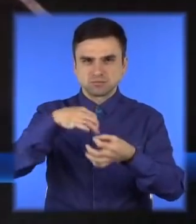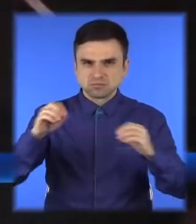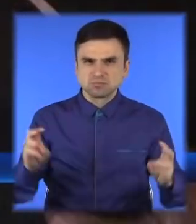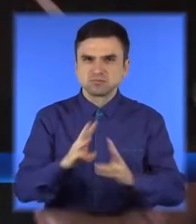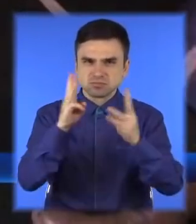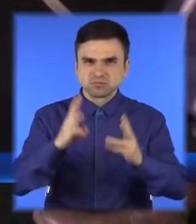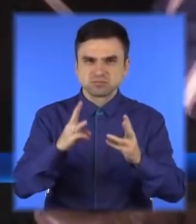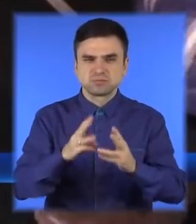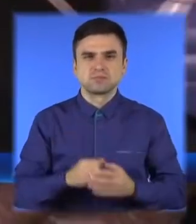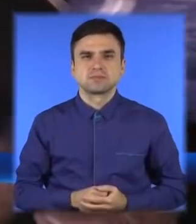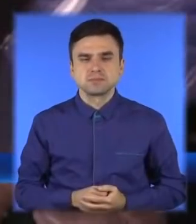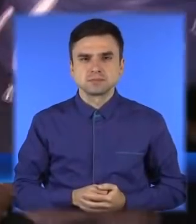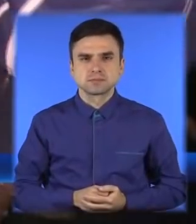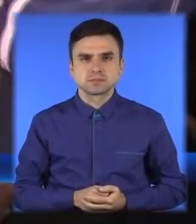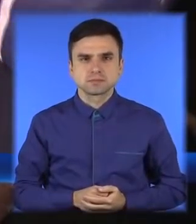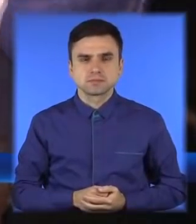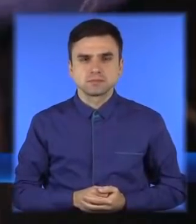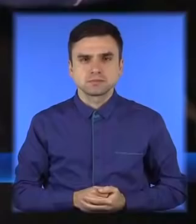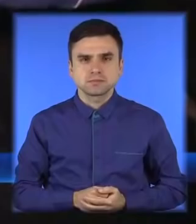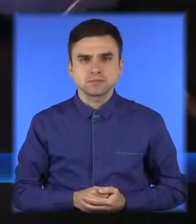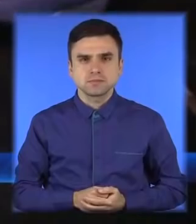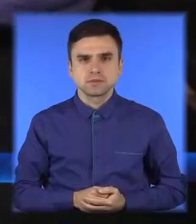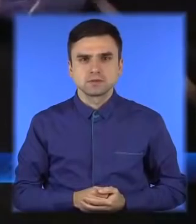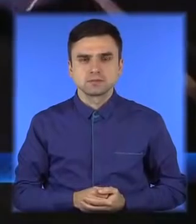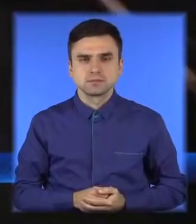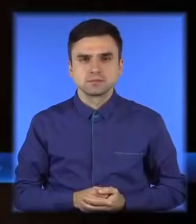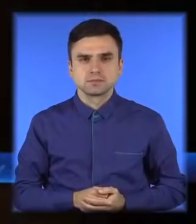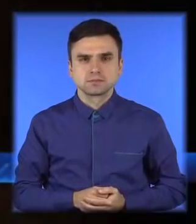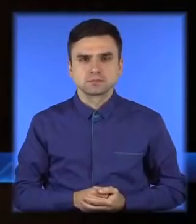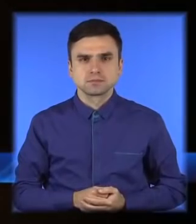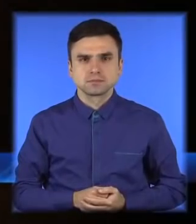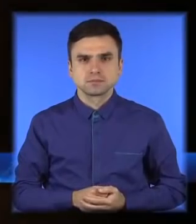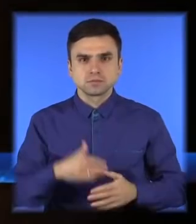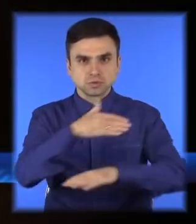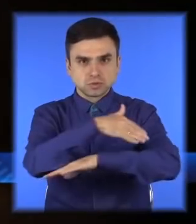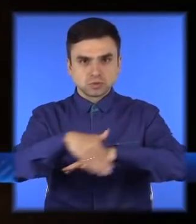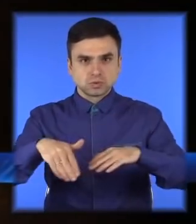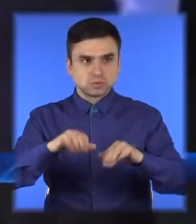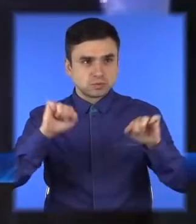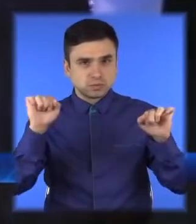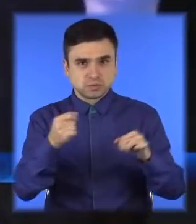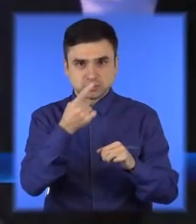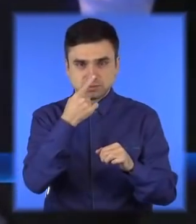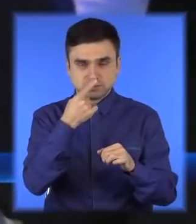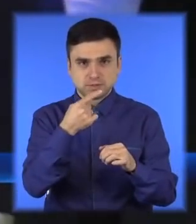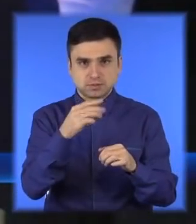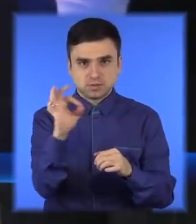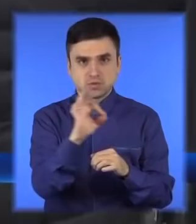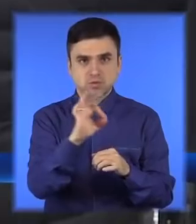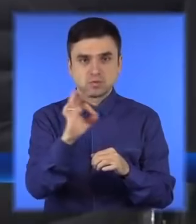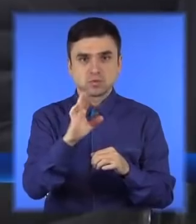Дайте нам тепло! Дайте нам тепло! Дайте нам тепло! На вулиці майже нуль, але після ночі